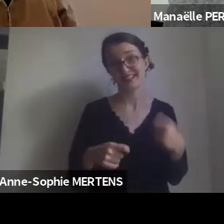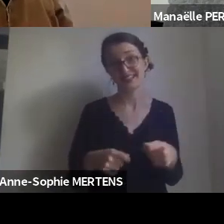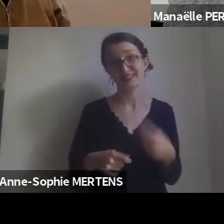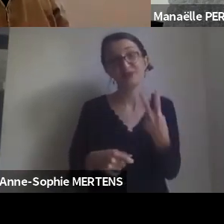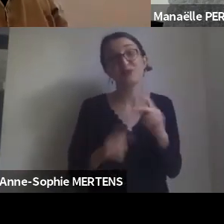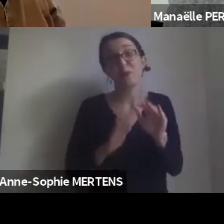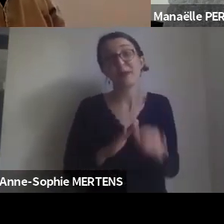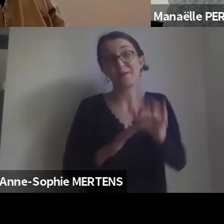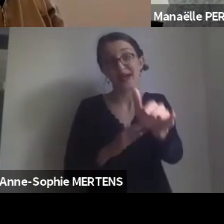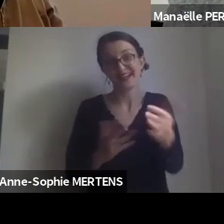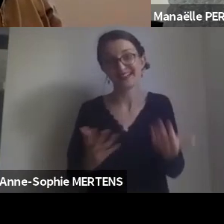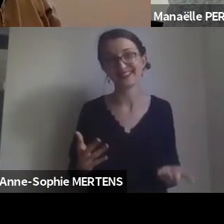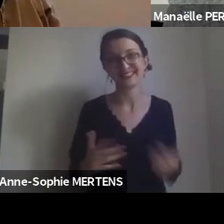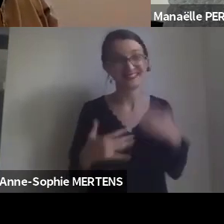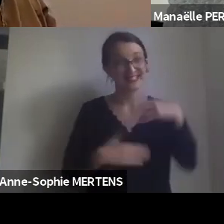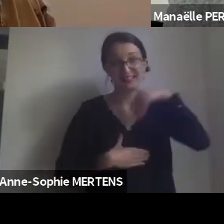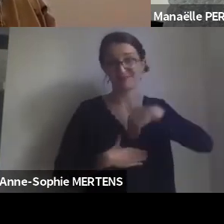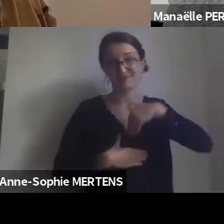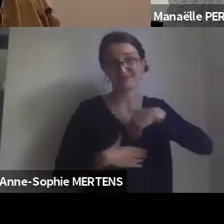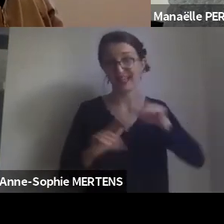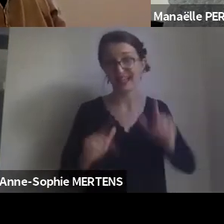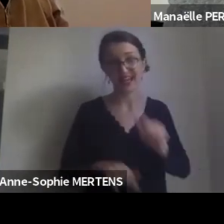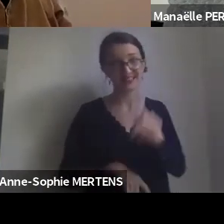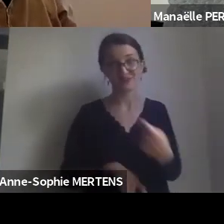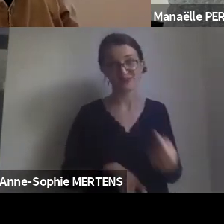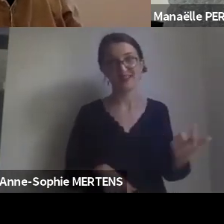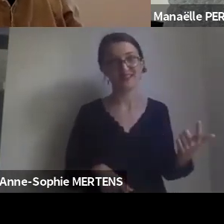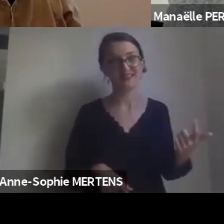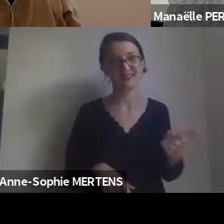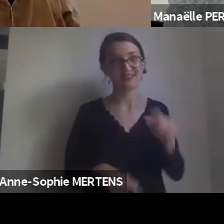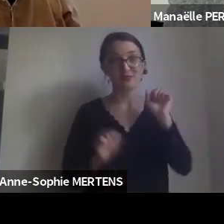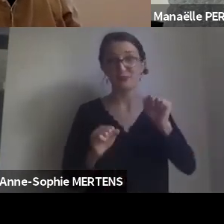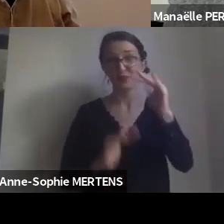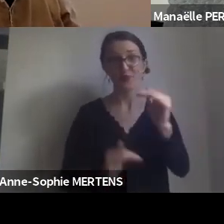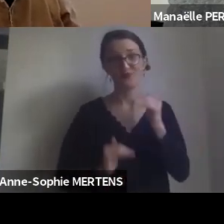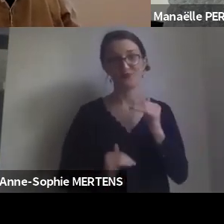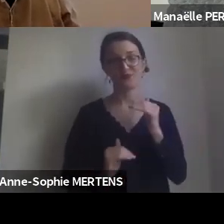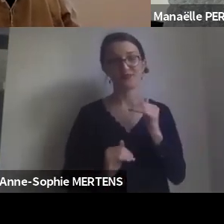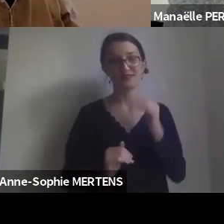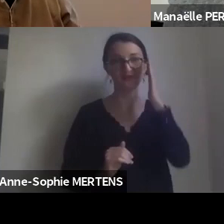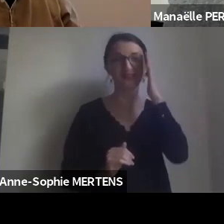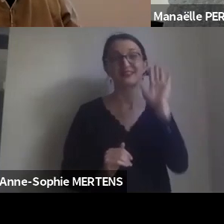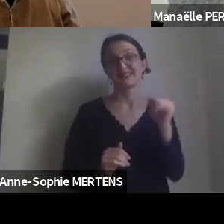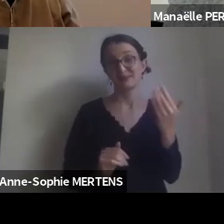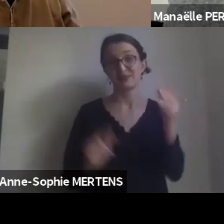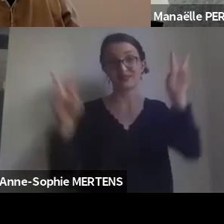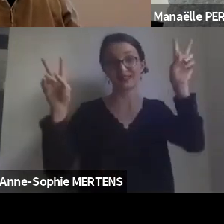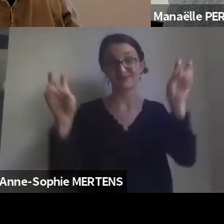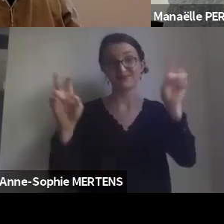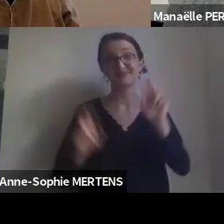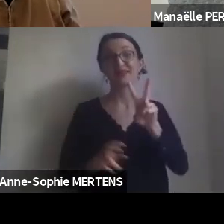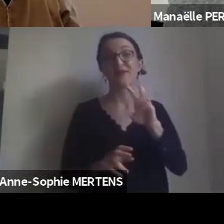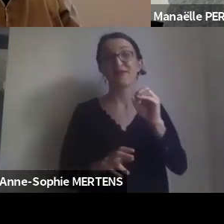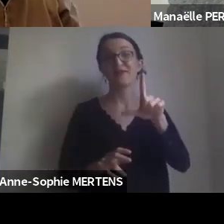vous avez déjà naturellement en vous. Donc, voilà, ça nous invite à la citation de Voltaire de cultiver son jardin